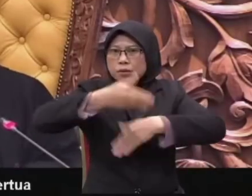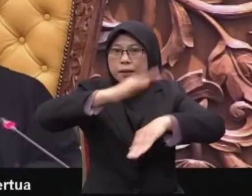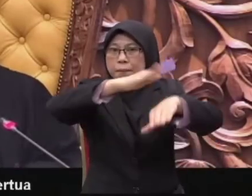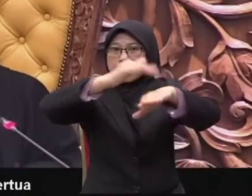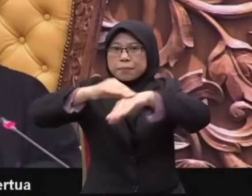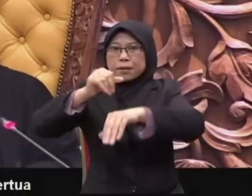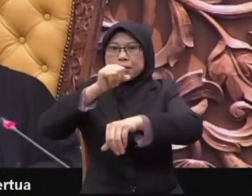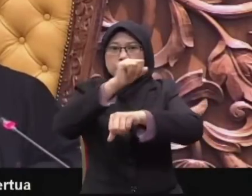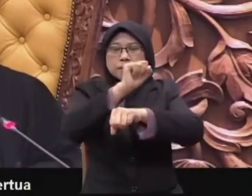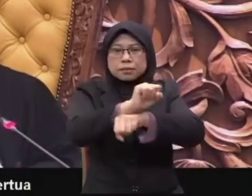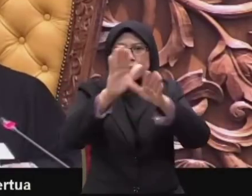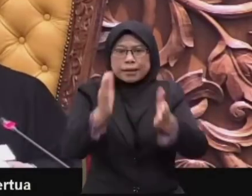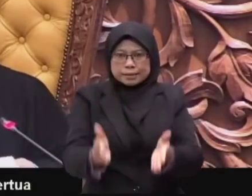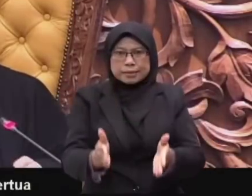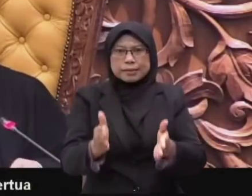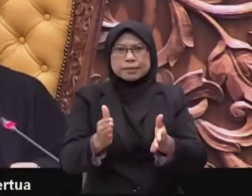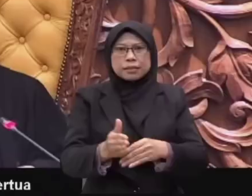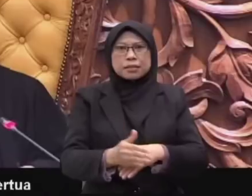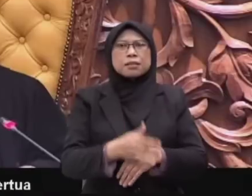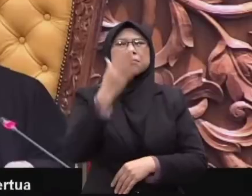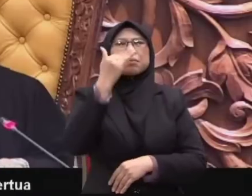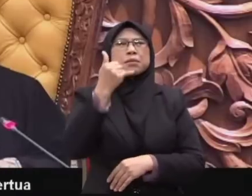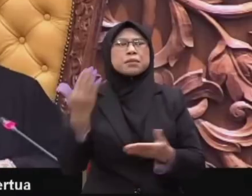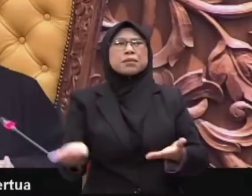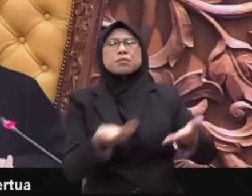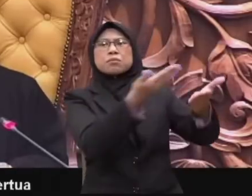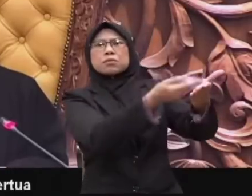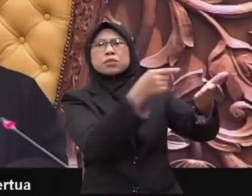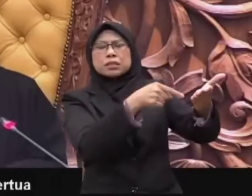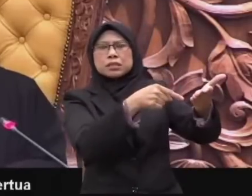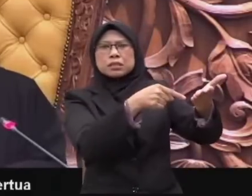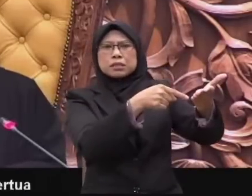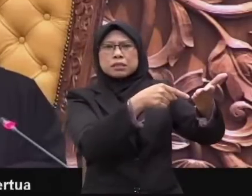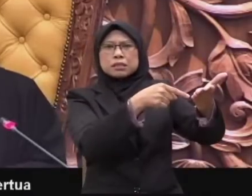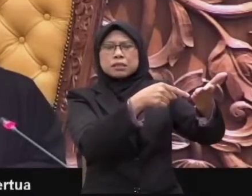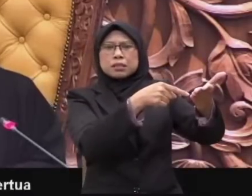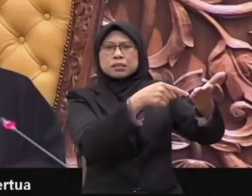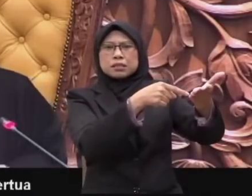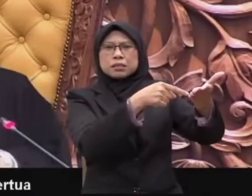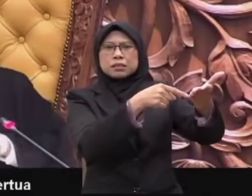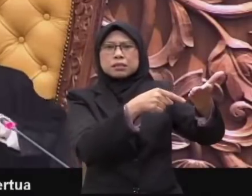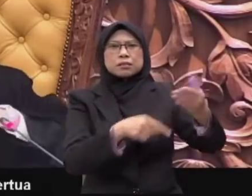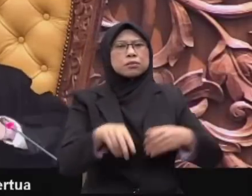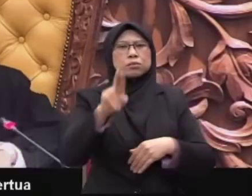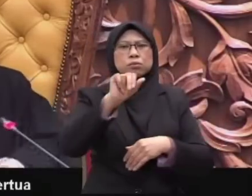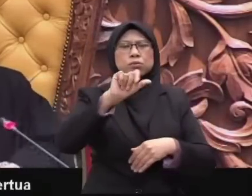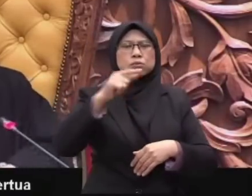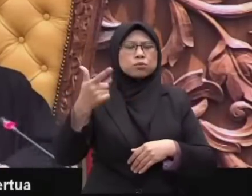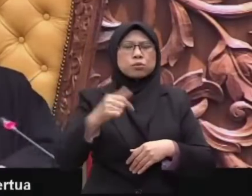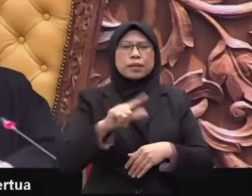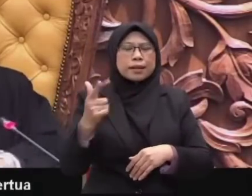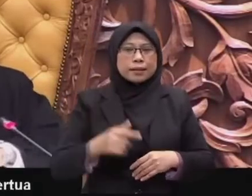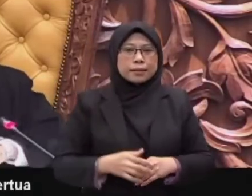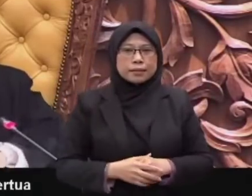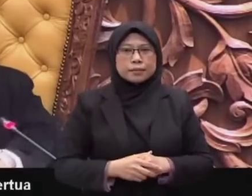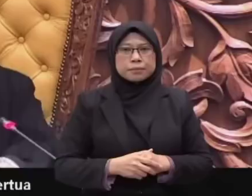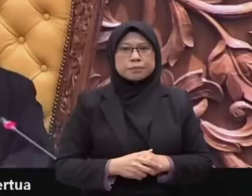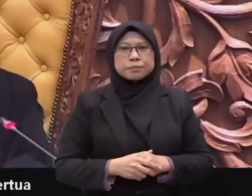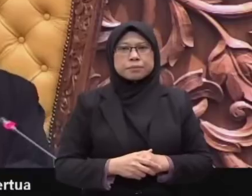saksi. It's written there. Kenapa nak kemukakan satu usul yang redundant? You are repeating what the